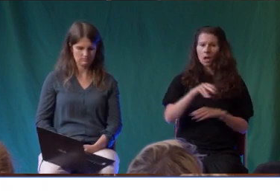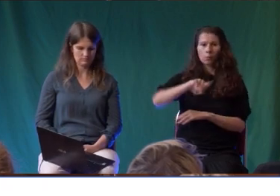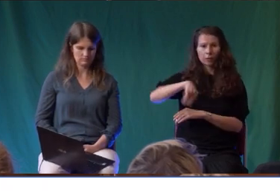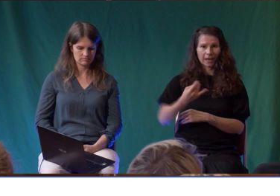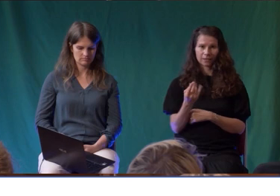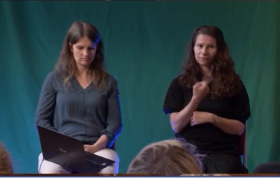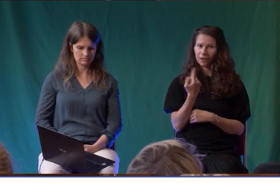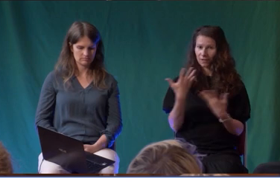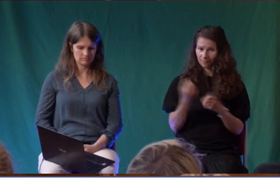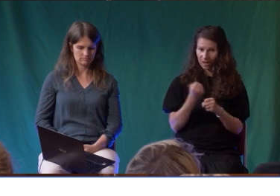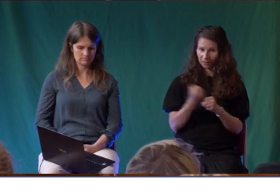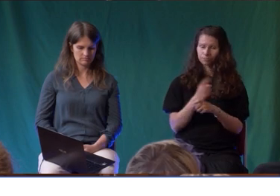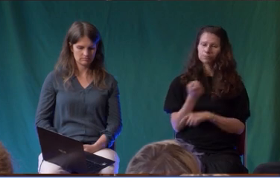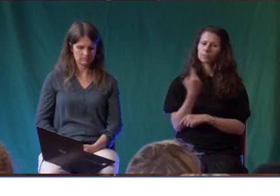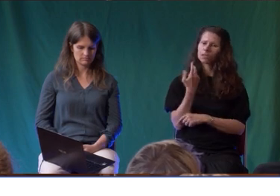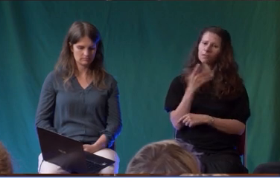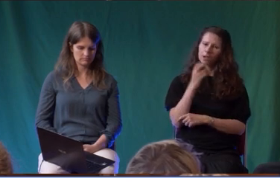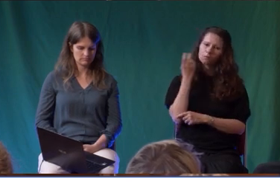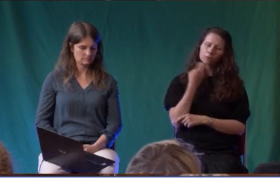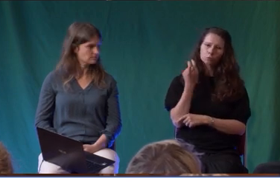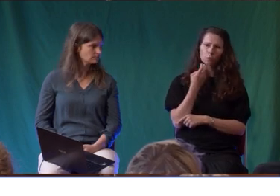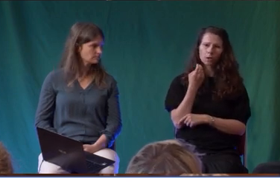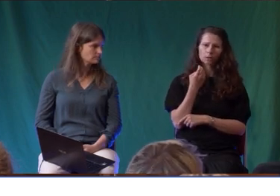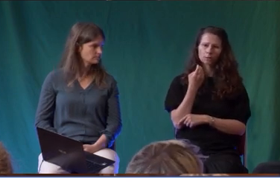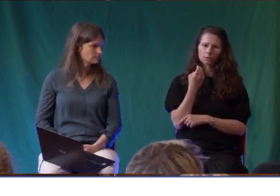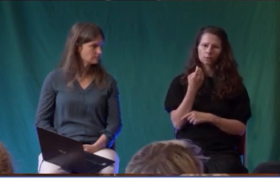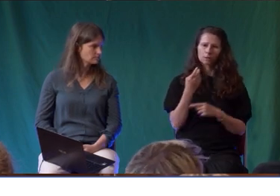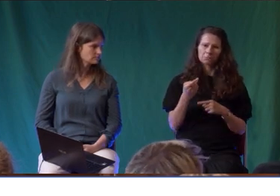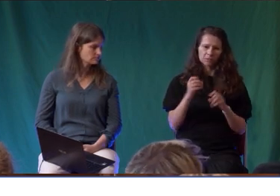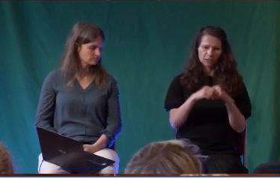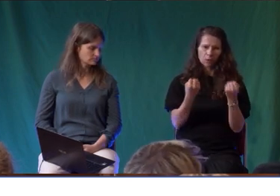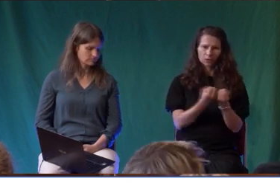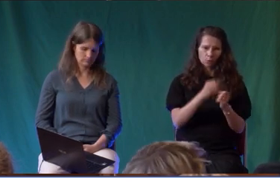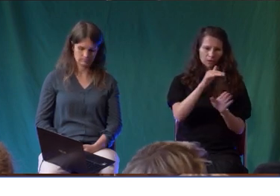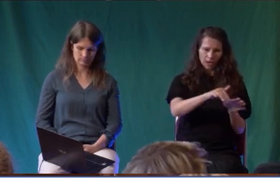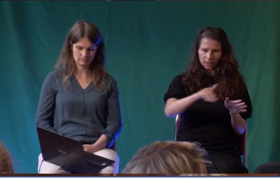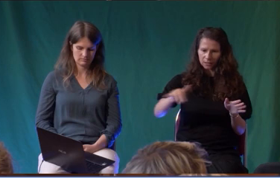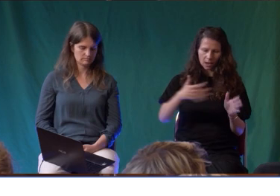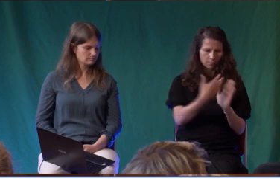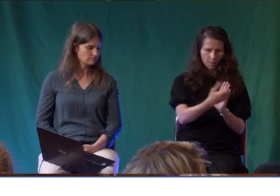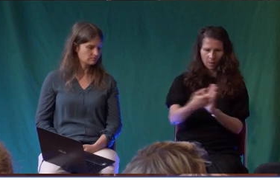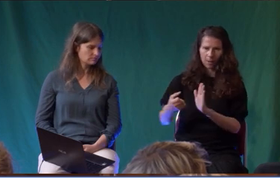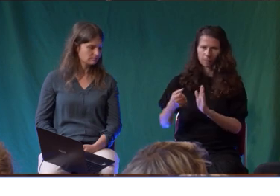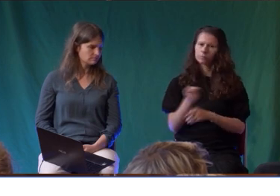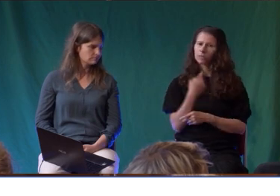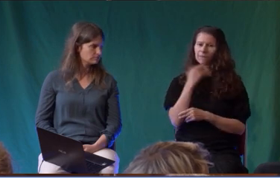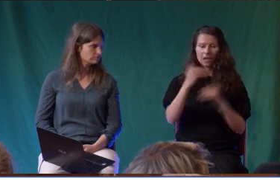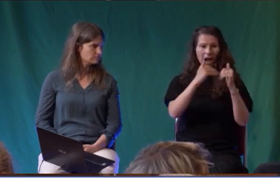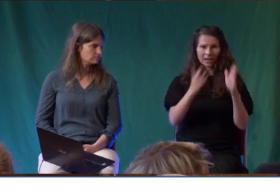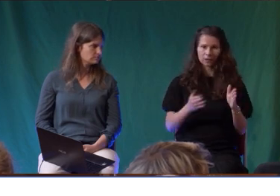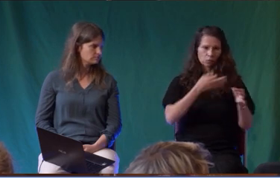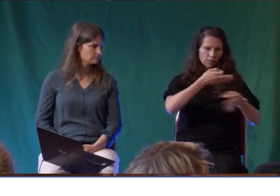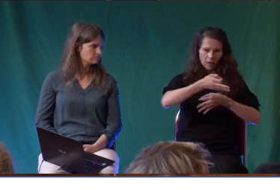versucht rauszufinden was gibt es alles schon also wir haben ganz viele Einrichtungen befragt und angeschrieben wir haben